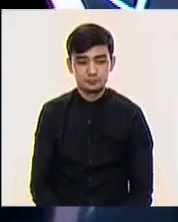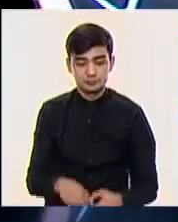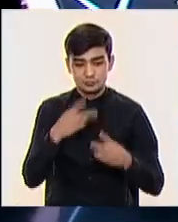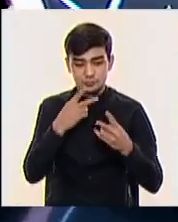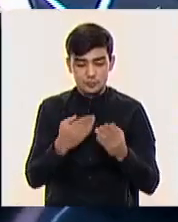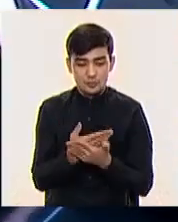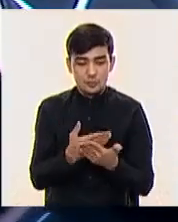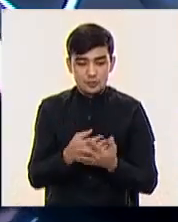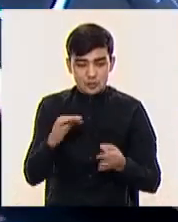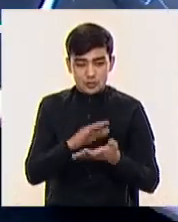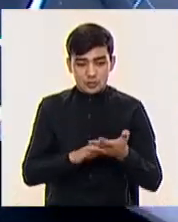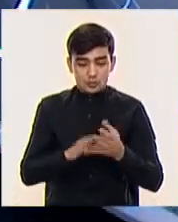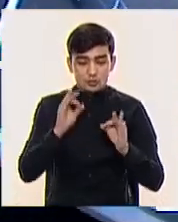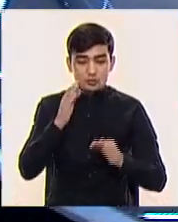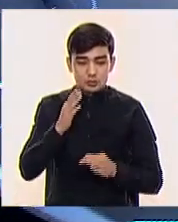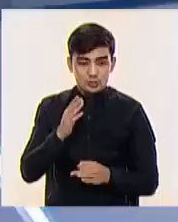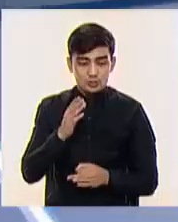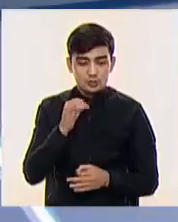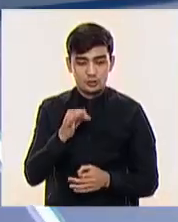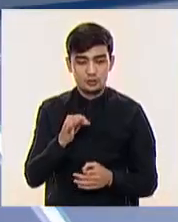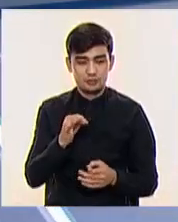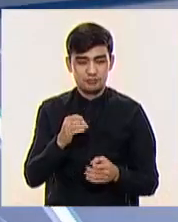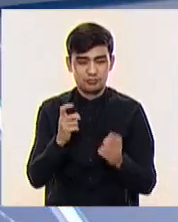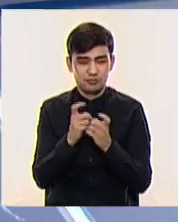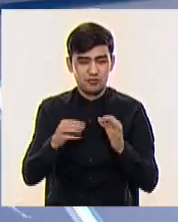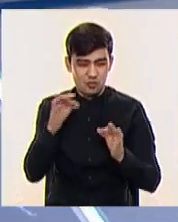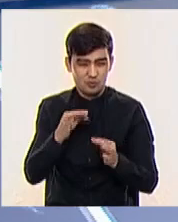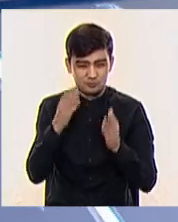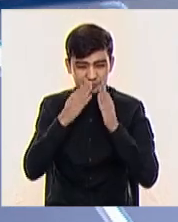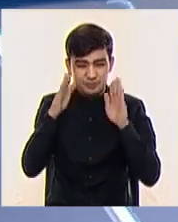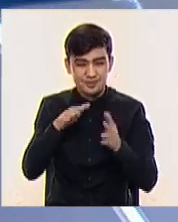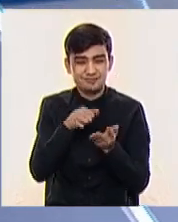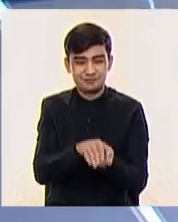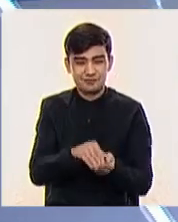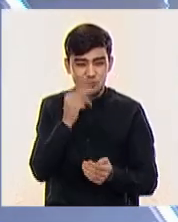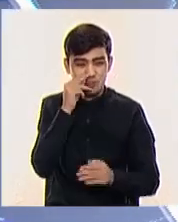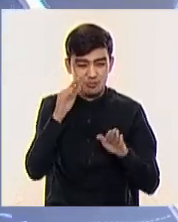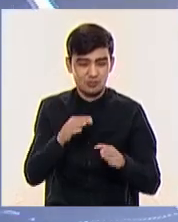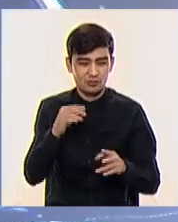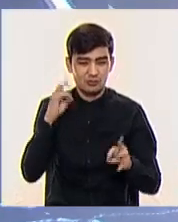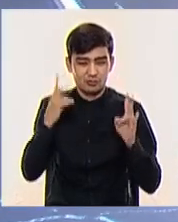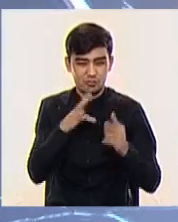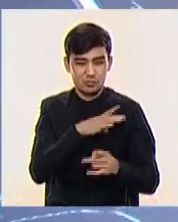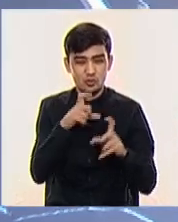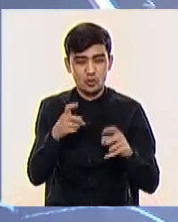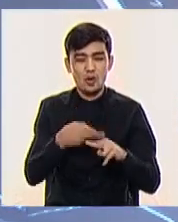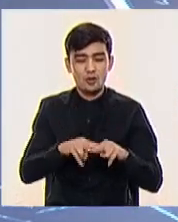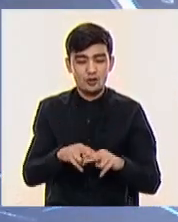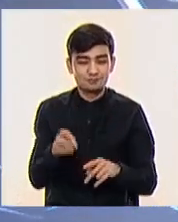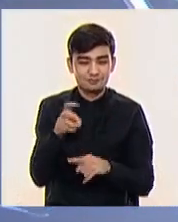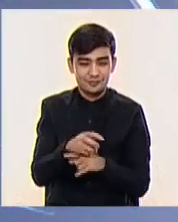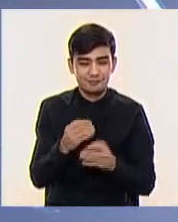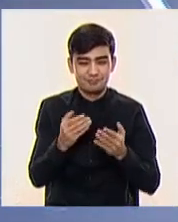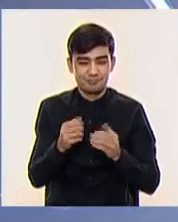Вы смотрите Информбюро, продолжаем выпуск. Скандал на мусульманском кладбище в Шымкенте. Люди, которые пришли